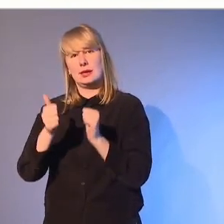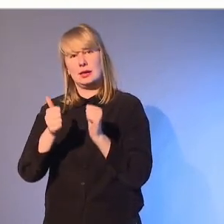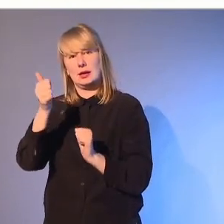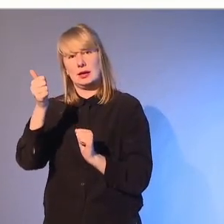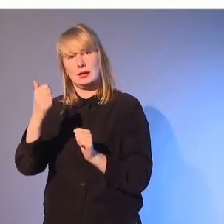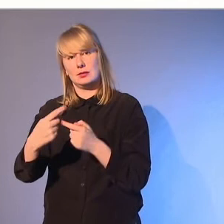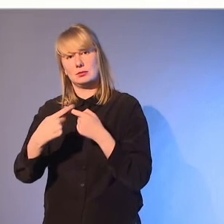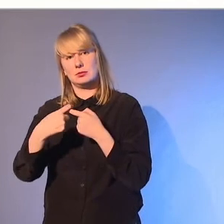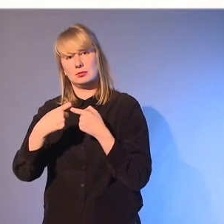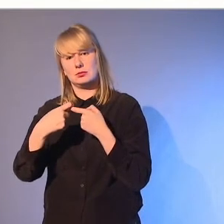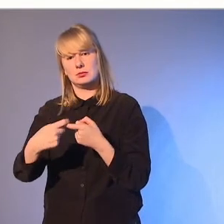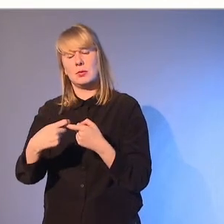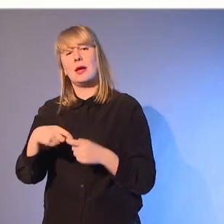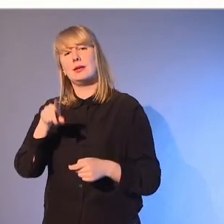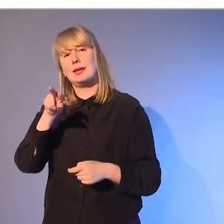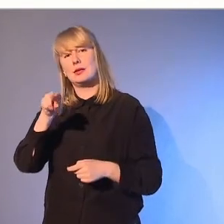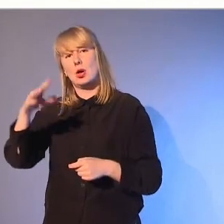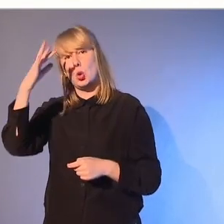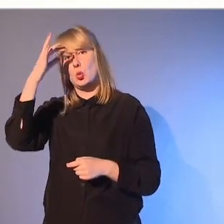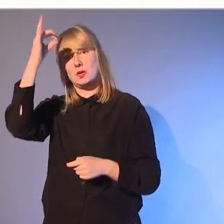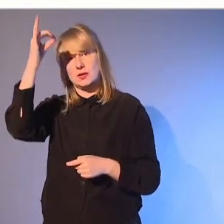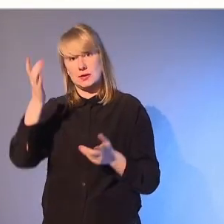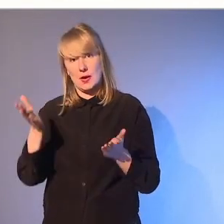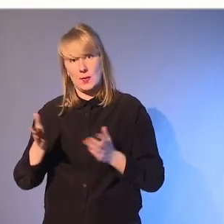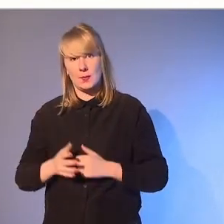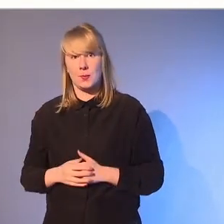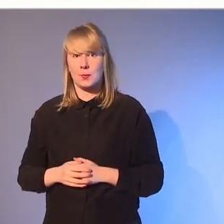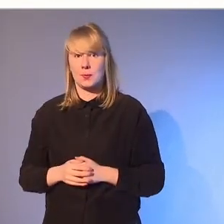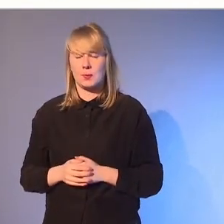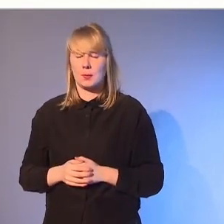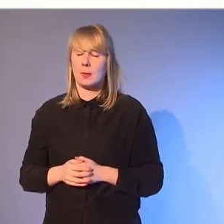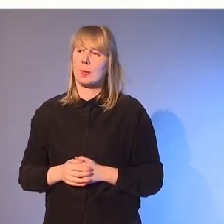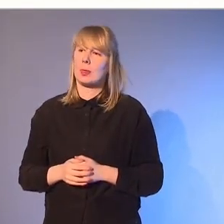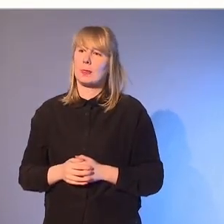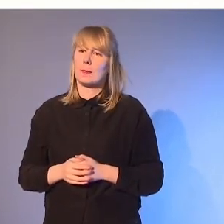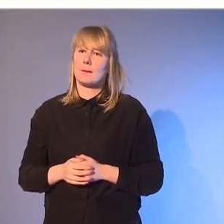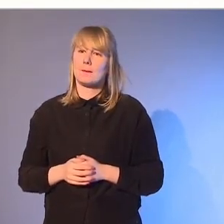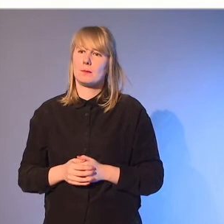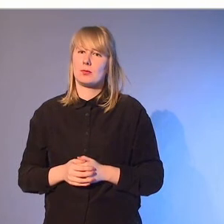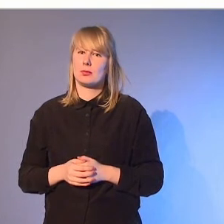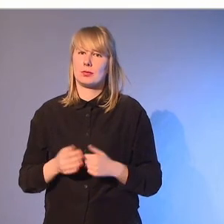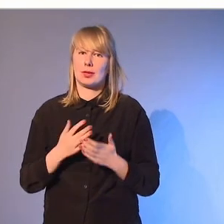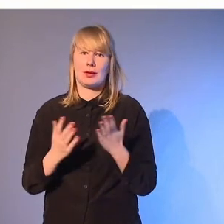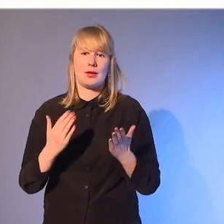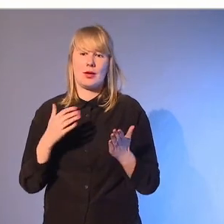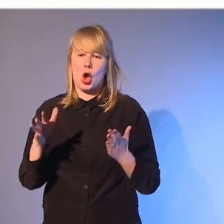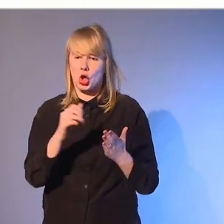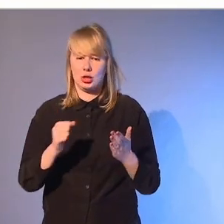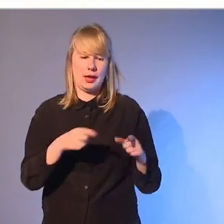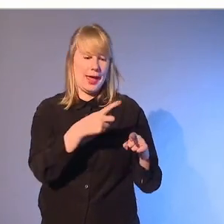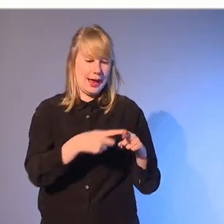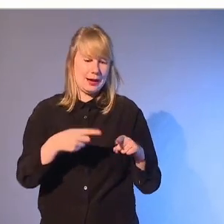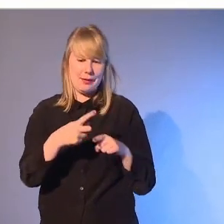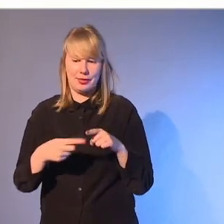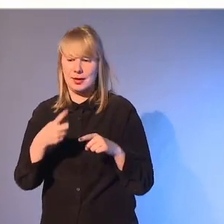til digital kompetanse. Det er ikke nødvendigvis alle de elementene knyttet til det som